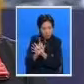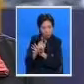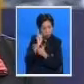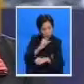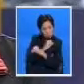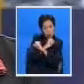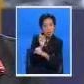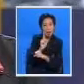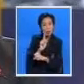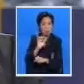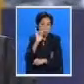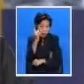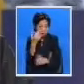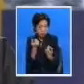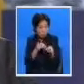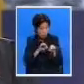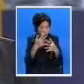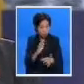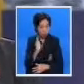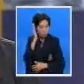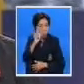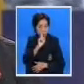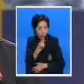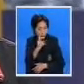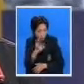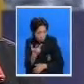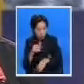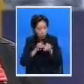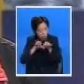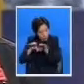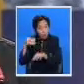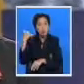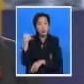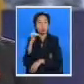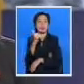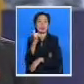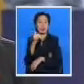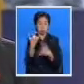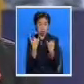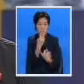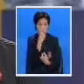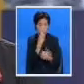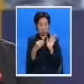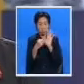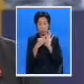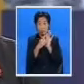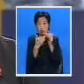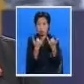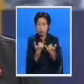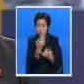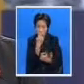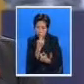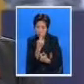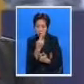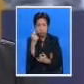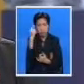ป้องกันไว้เผื่อมันมีระลอก 2ระลอก 3เท่าที่ผมตามขณะนี้สถานการณ์ในกรุงเทพฯเนี่ยน่า